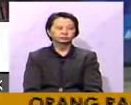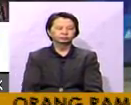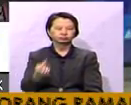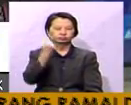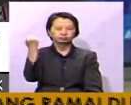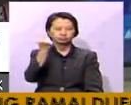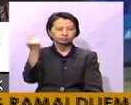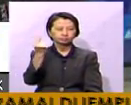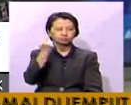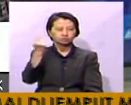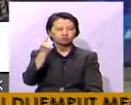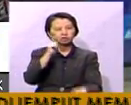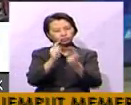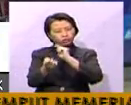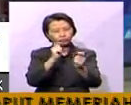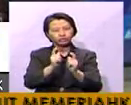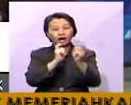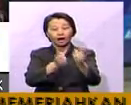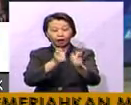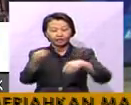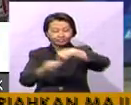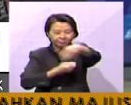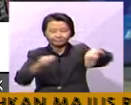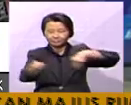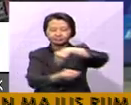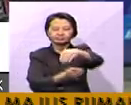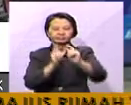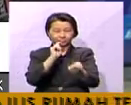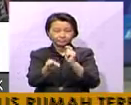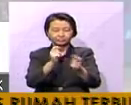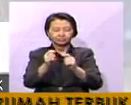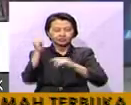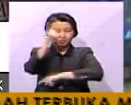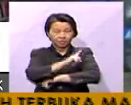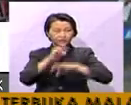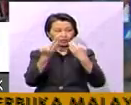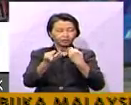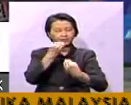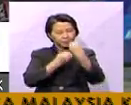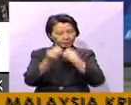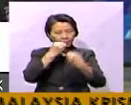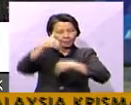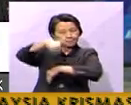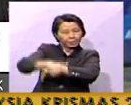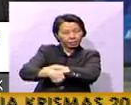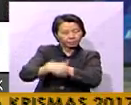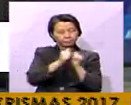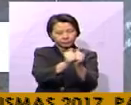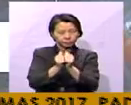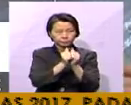Selalunya tukar-tukar hadiah, hari keluarga, makan malam